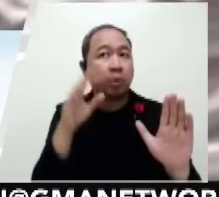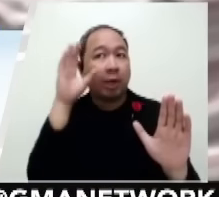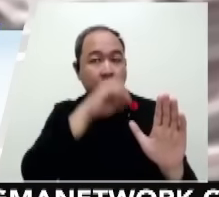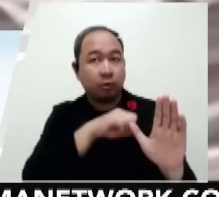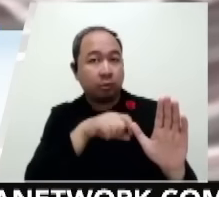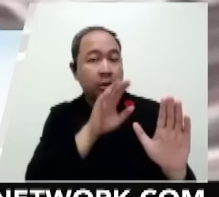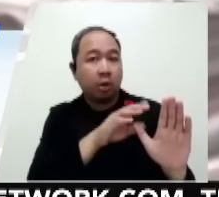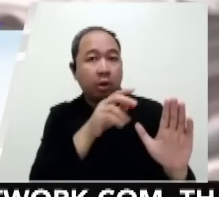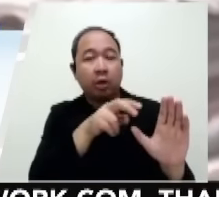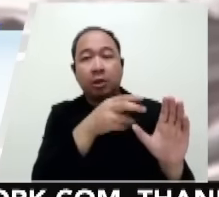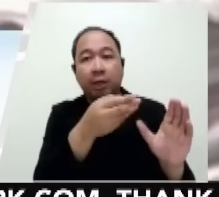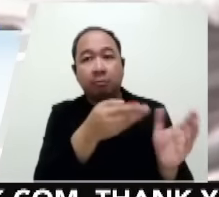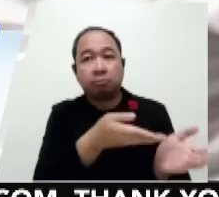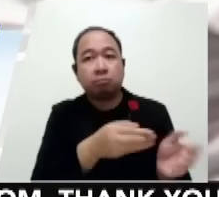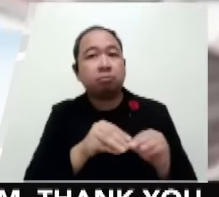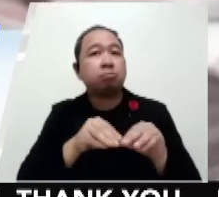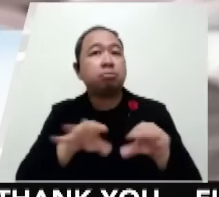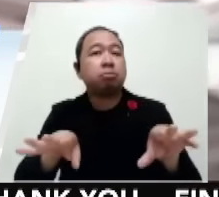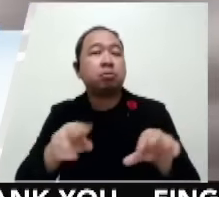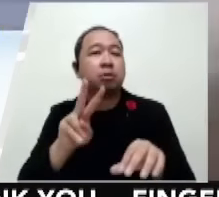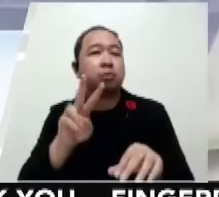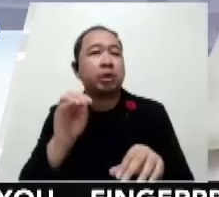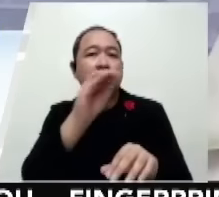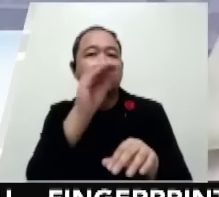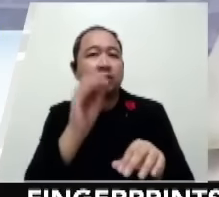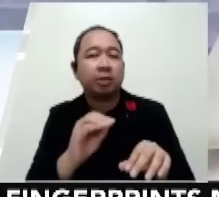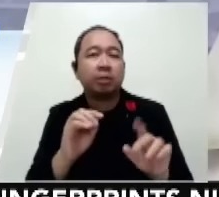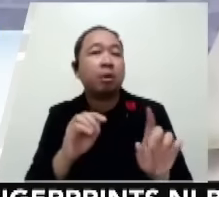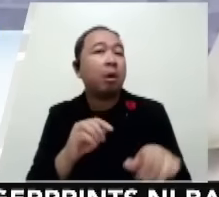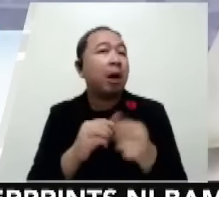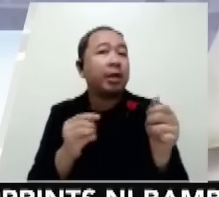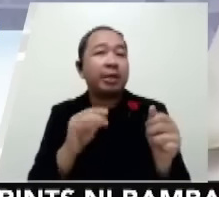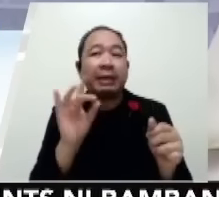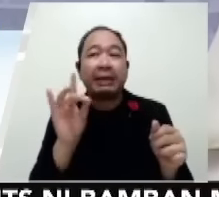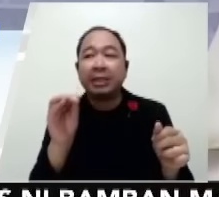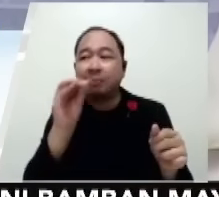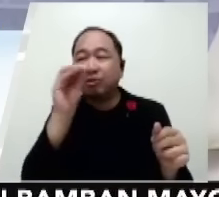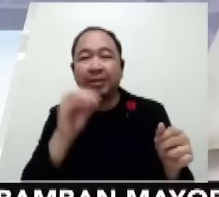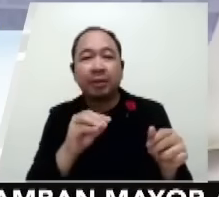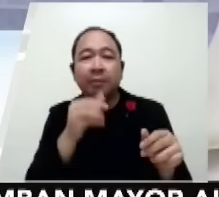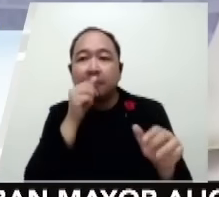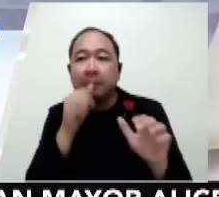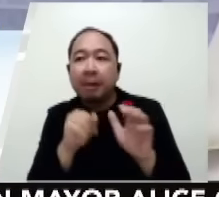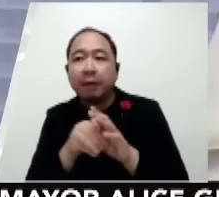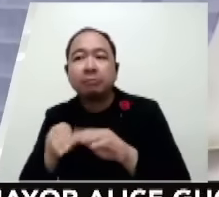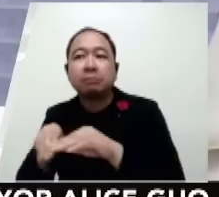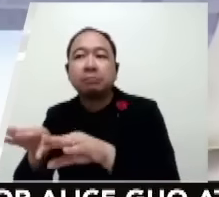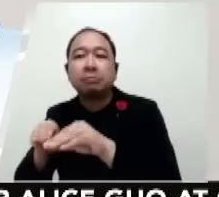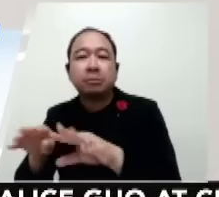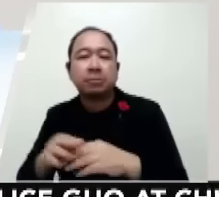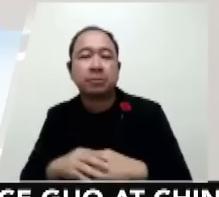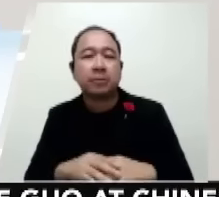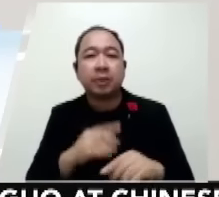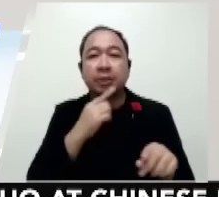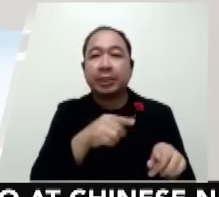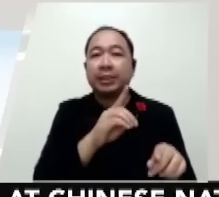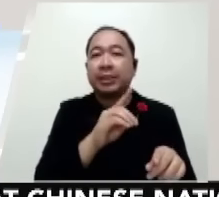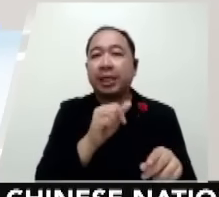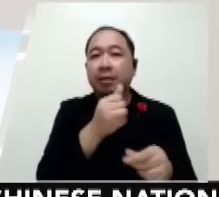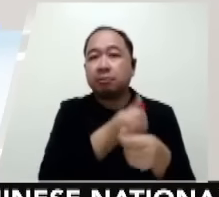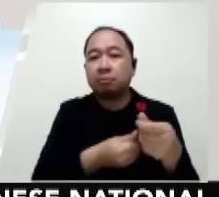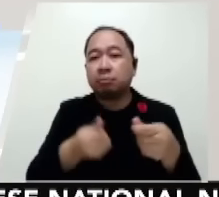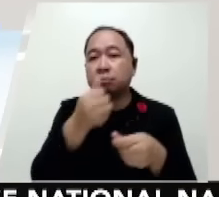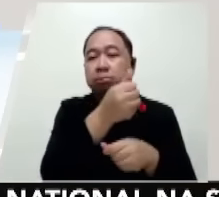Tapos yung iba ilalabas nila, pumunta sa ibang destination. Ayon kay Agriculture Secretary Francisco Chu Laurel Jr., may mga susunod pa